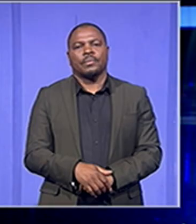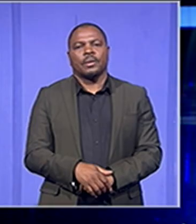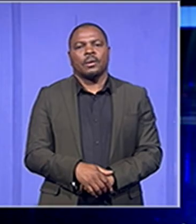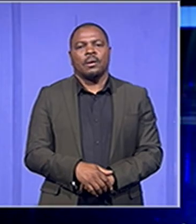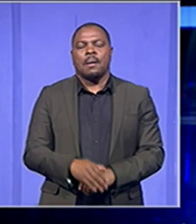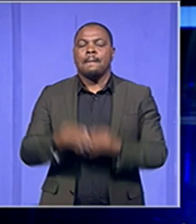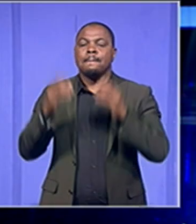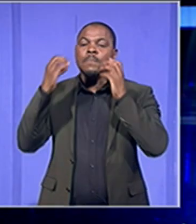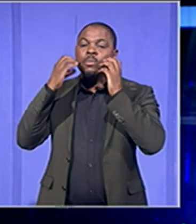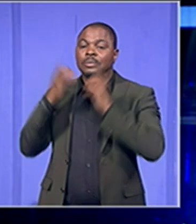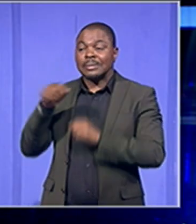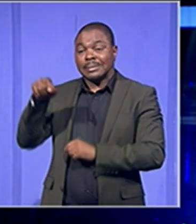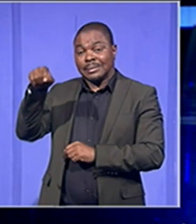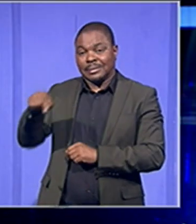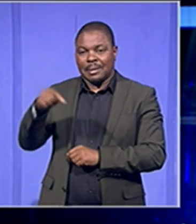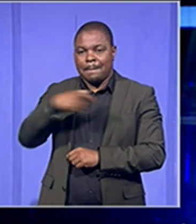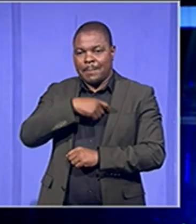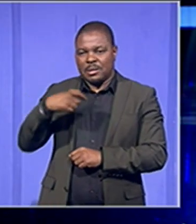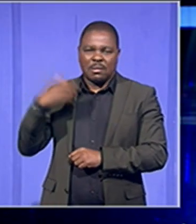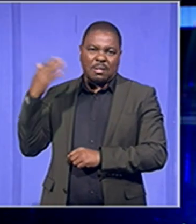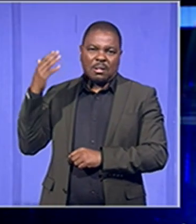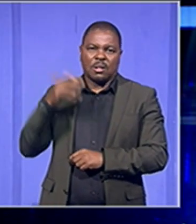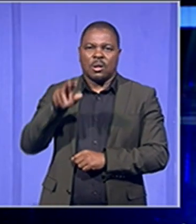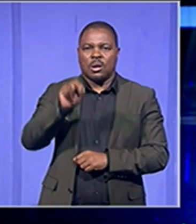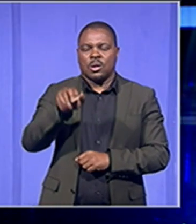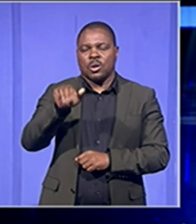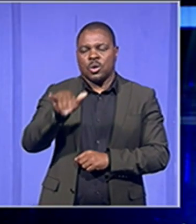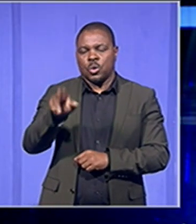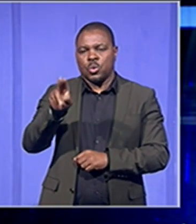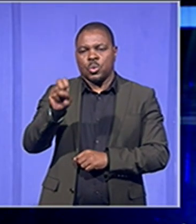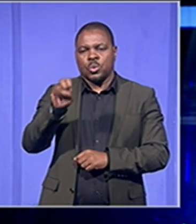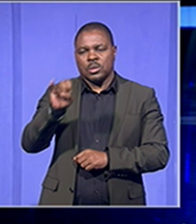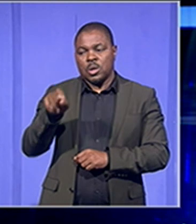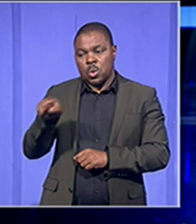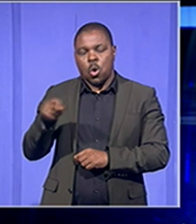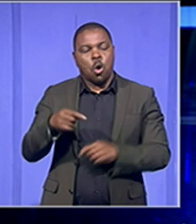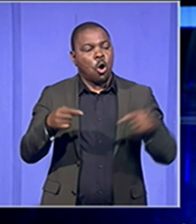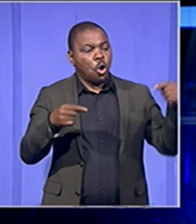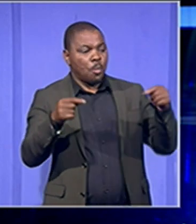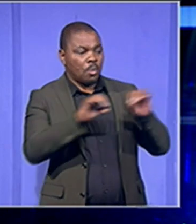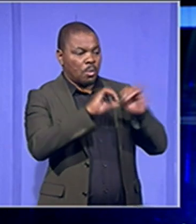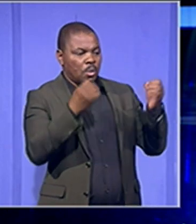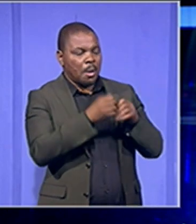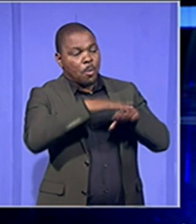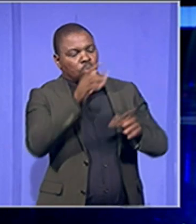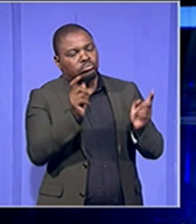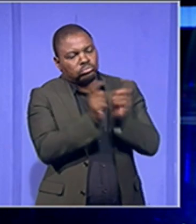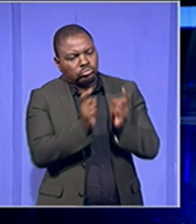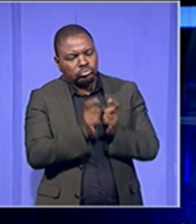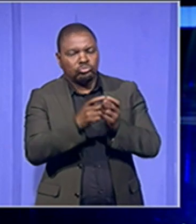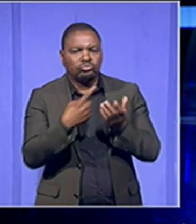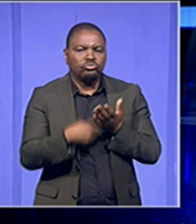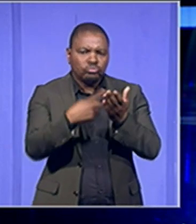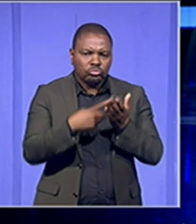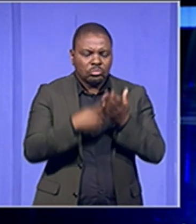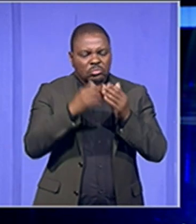Mopresidente ya behang meja fatshe wa naha ya Mozambique Philip Nyusi o kopane le mekga e mengata ya bohanyetsi moo ba neng ba buisana le ka mekgwa ya